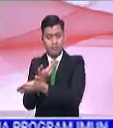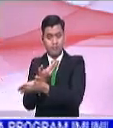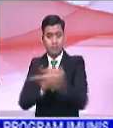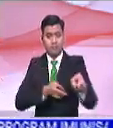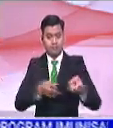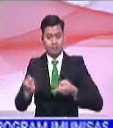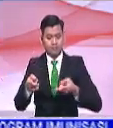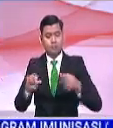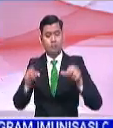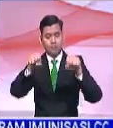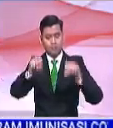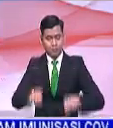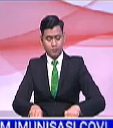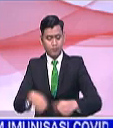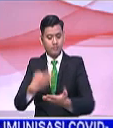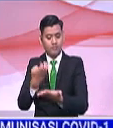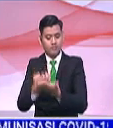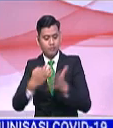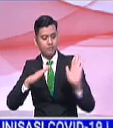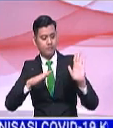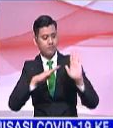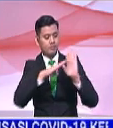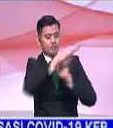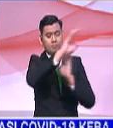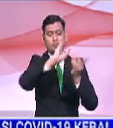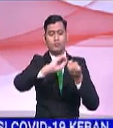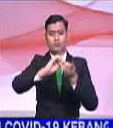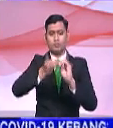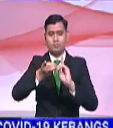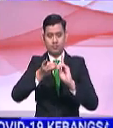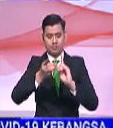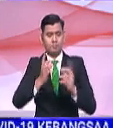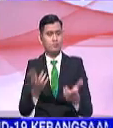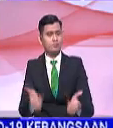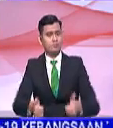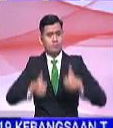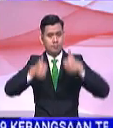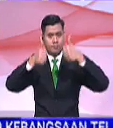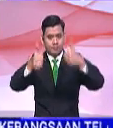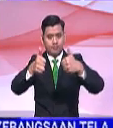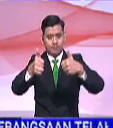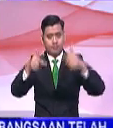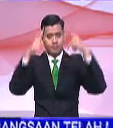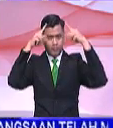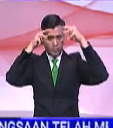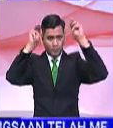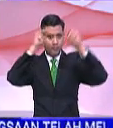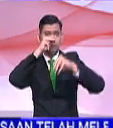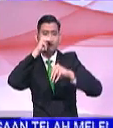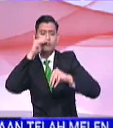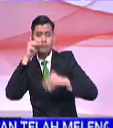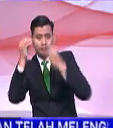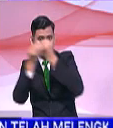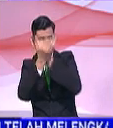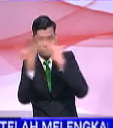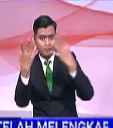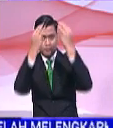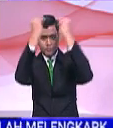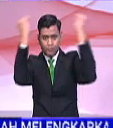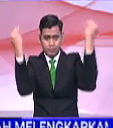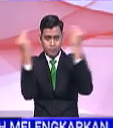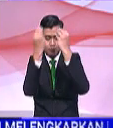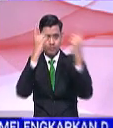mampu meningkatkan pertumbuhan ekonomi digital yang mampan. Tan Sri Muhyiddin berkata demikian pada majlis perjumpaan